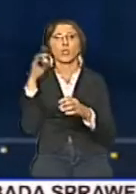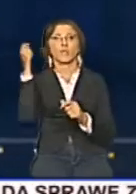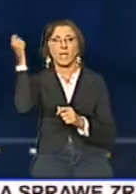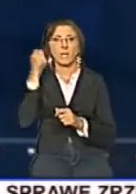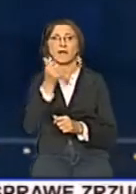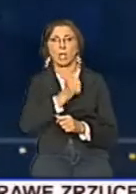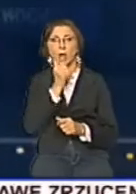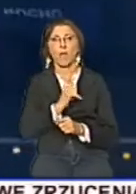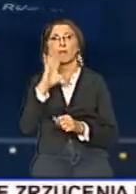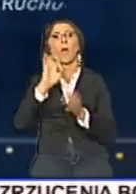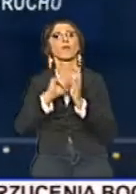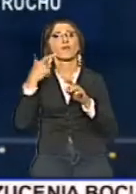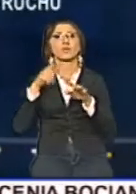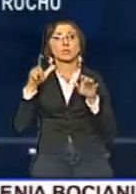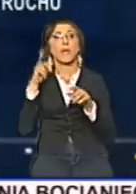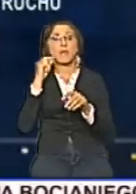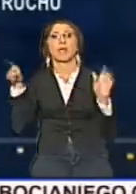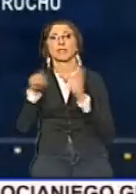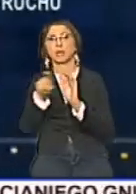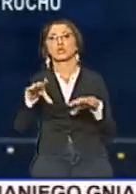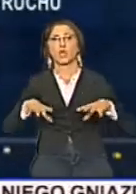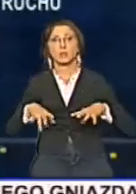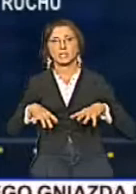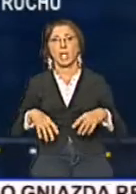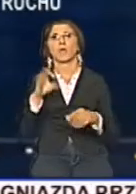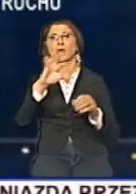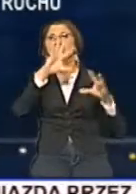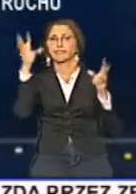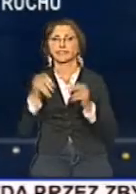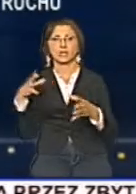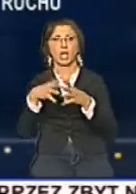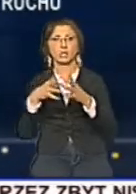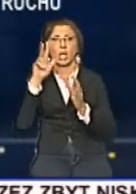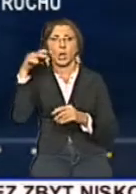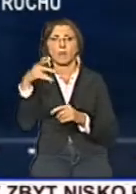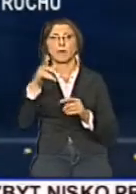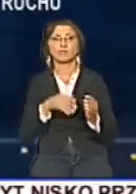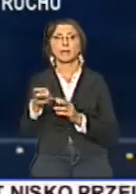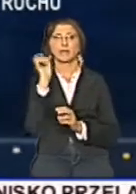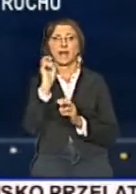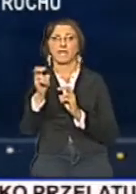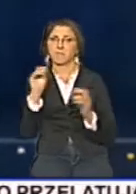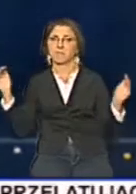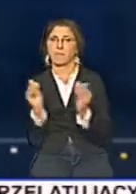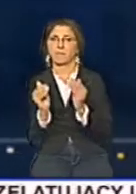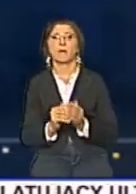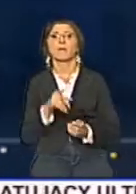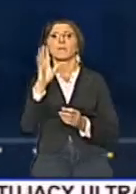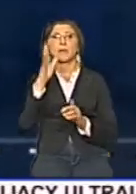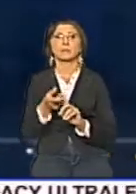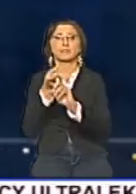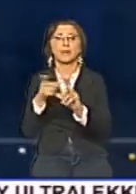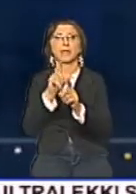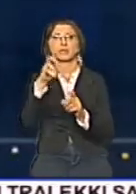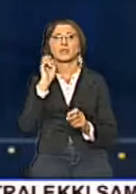Tuwima, Zielonej i od 27 lipca również Żeromskiego. To łącznie 10 km tras tramwajowych mniej. Zawieszone